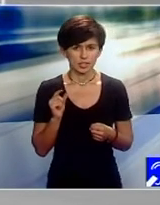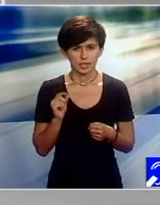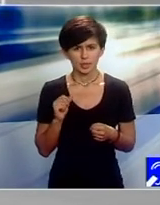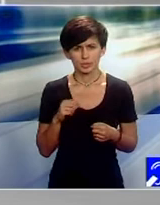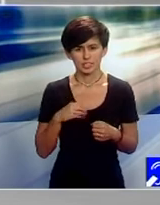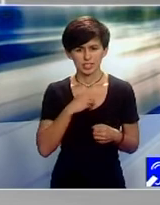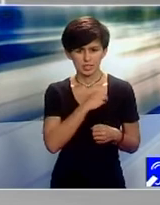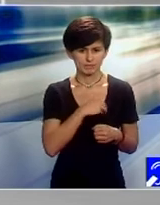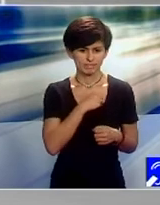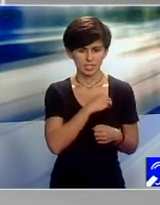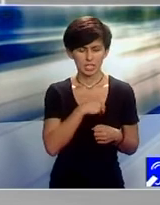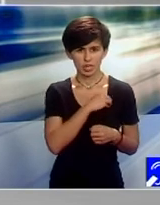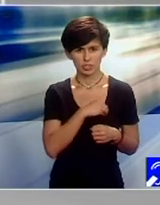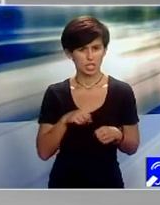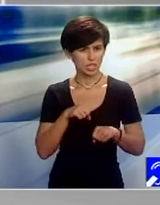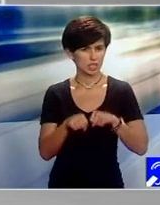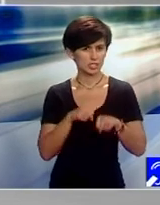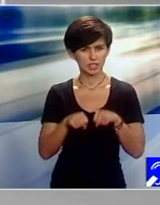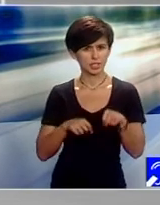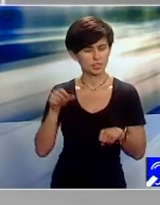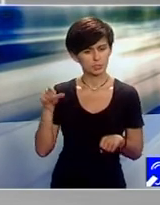incomodați de bicicliști, se simt